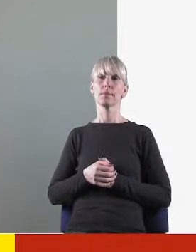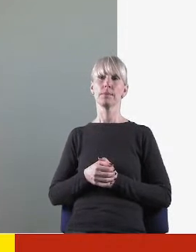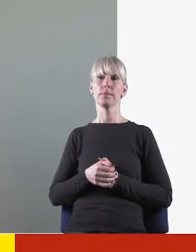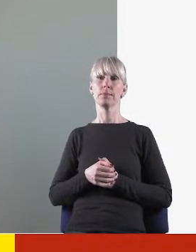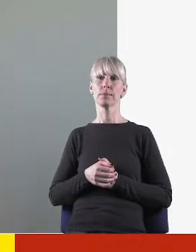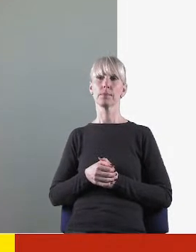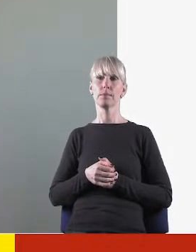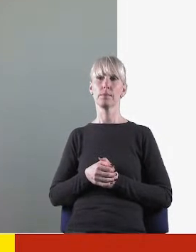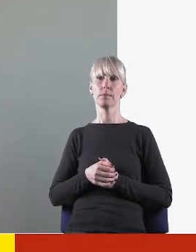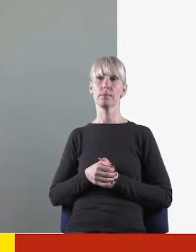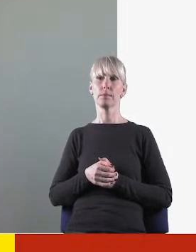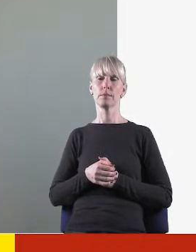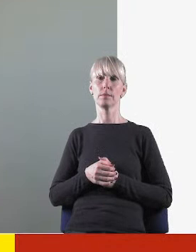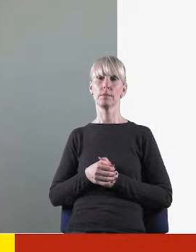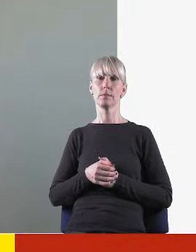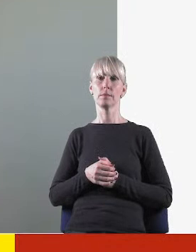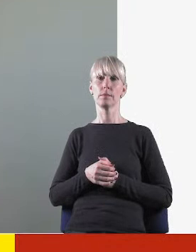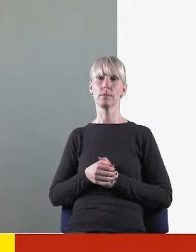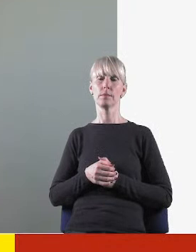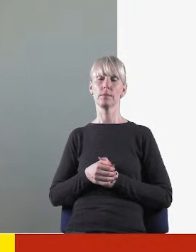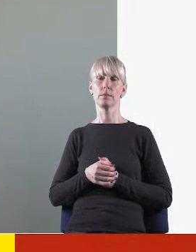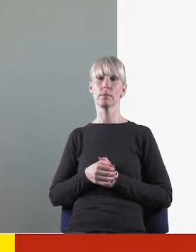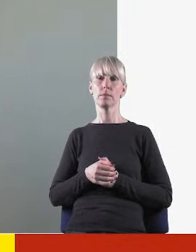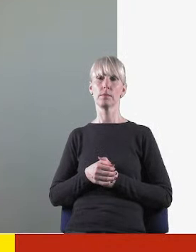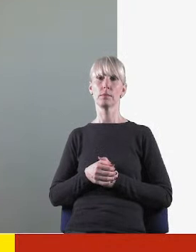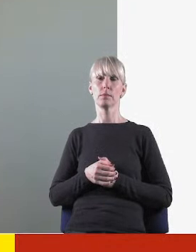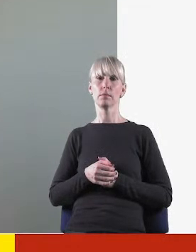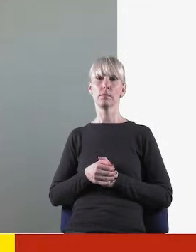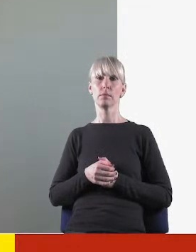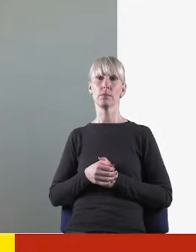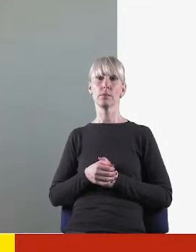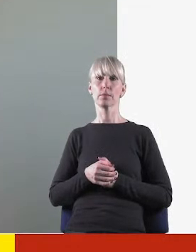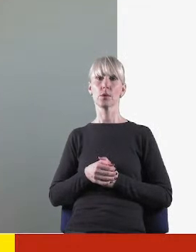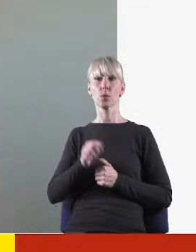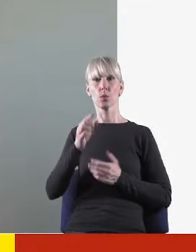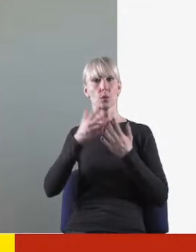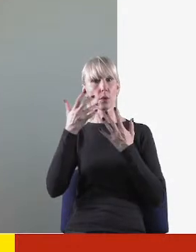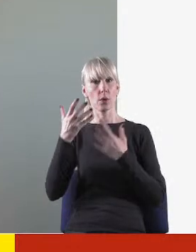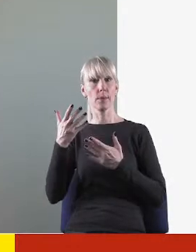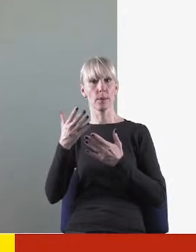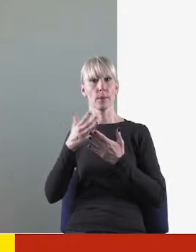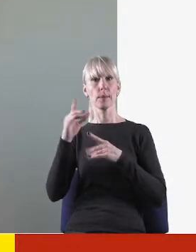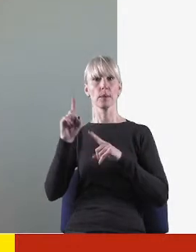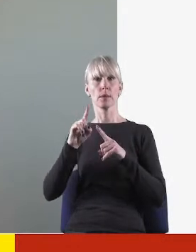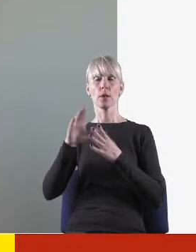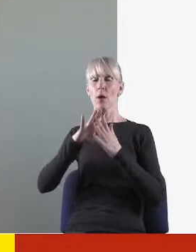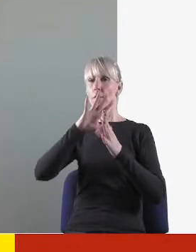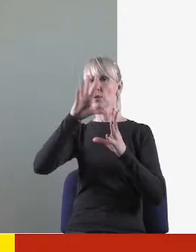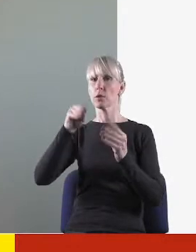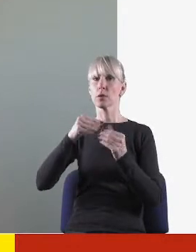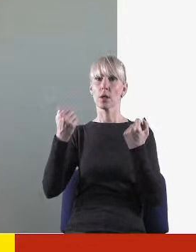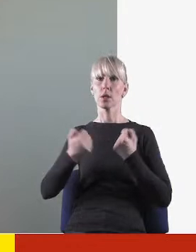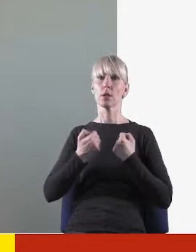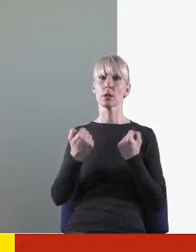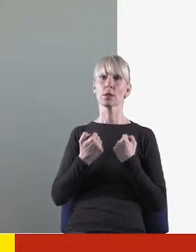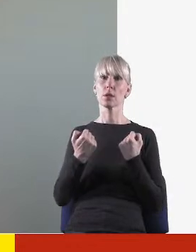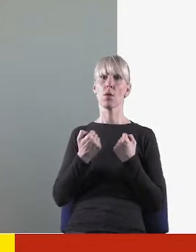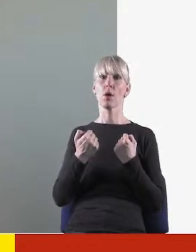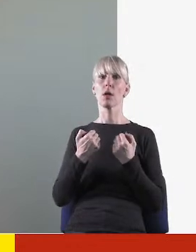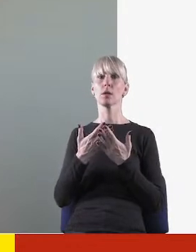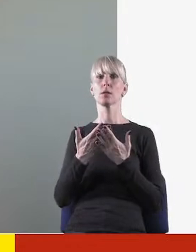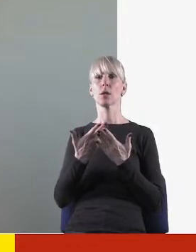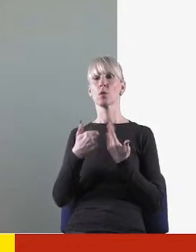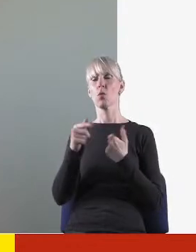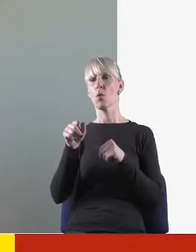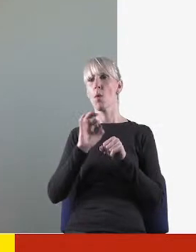opowiedzieć, chociażby po to, żeby zaznaczyć, że wszystkie działania, które prowadzimy,